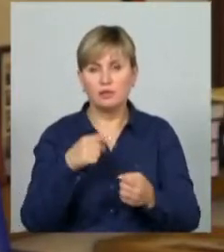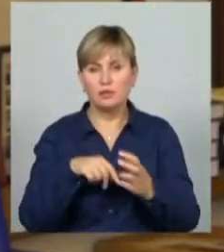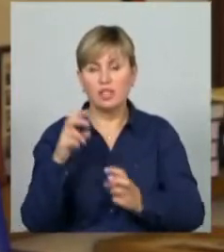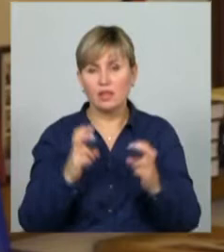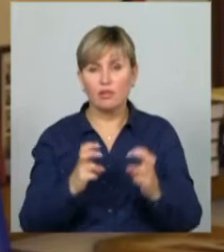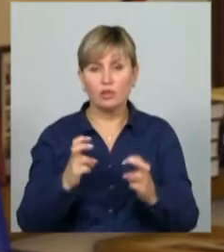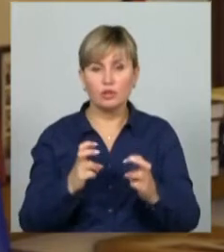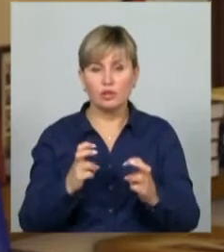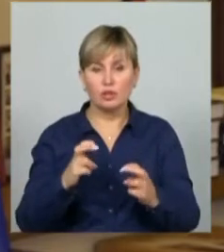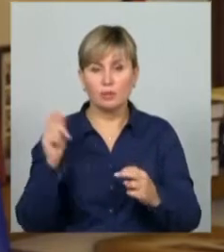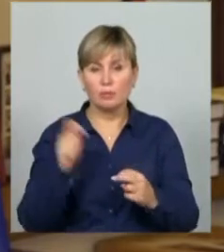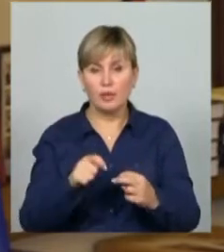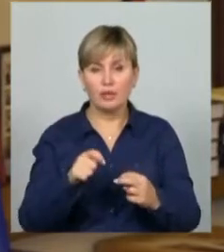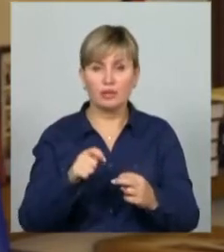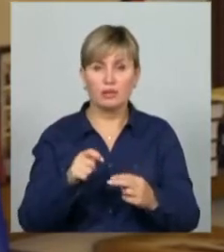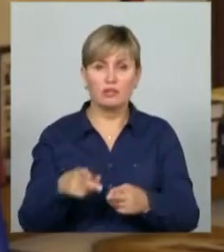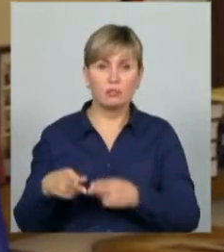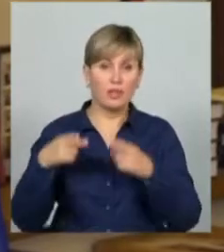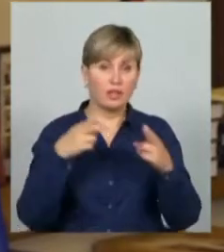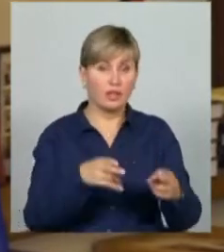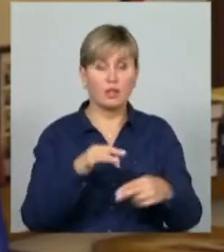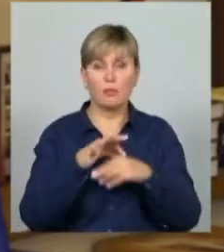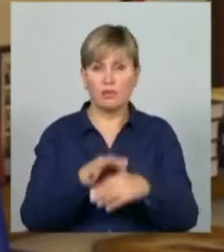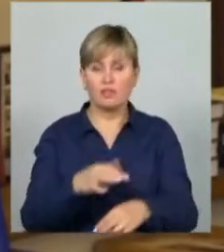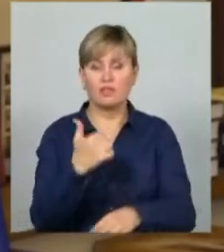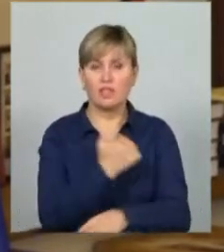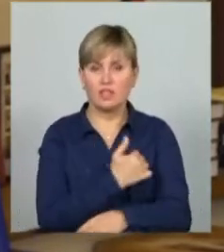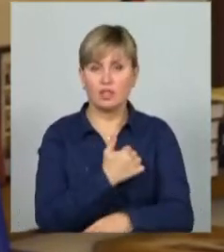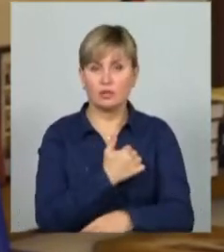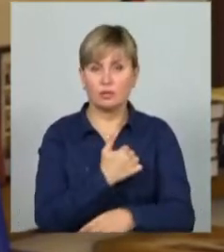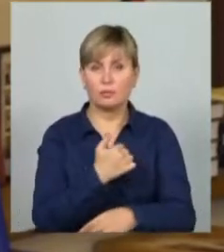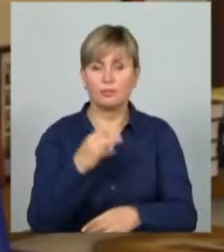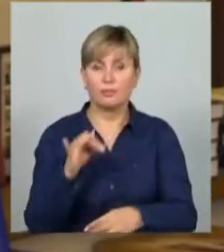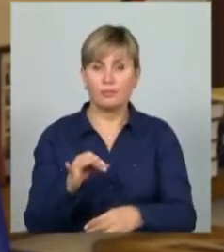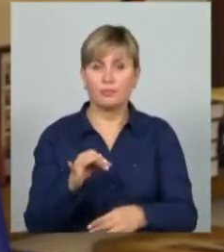заводе, приехала выездная бригада и провели вакцинацию. Из